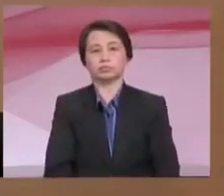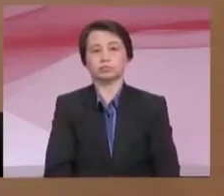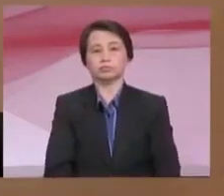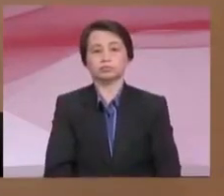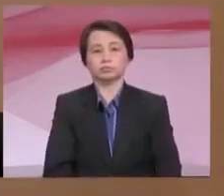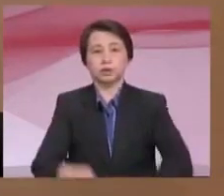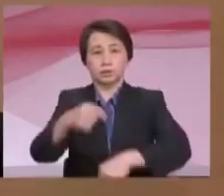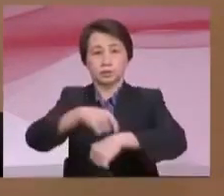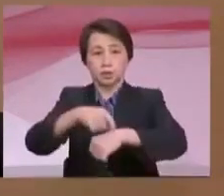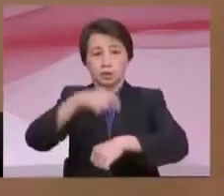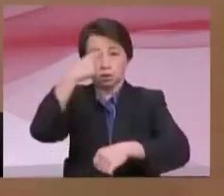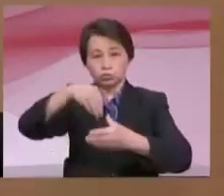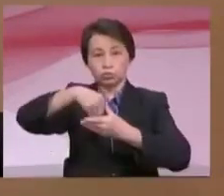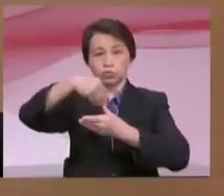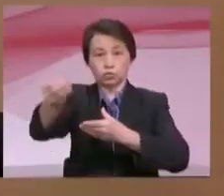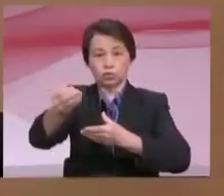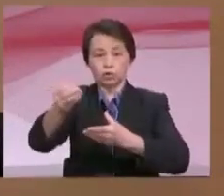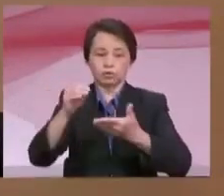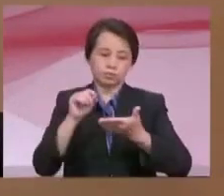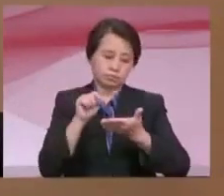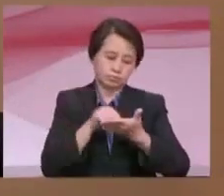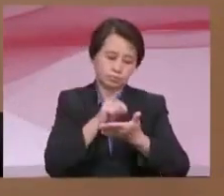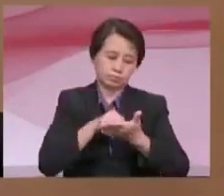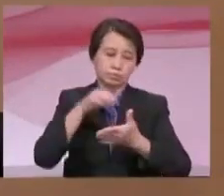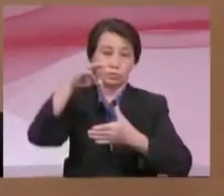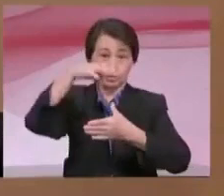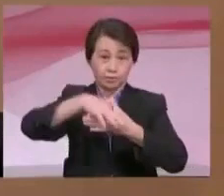Hai waktu untuk keluar mode